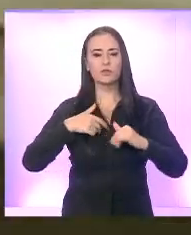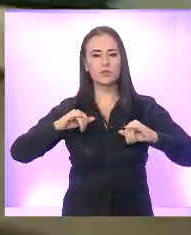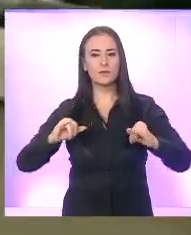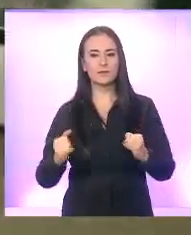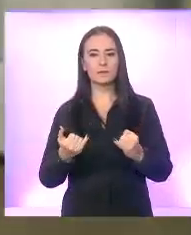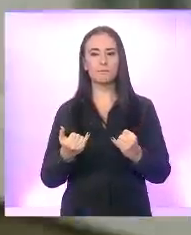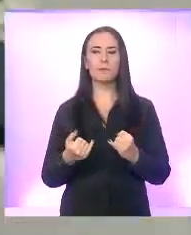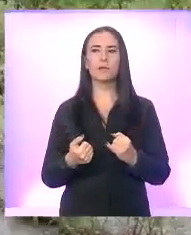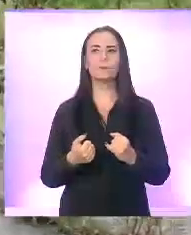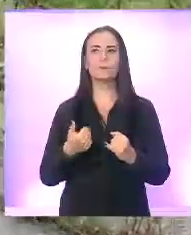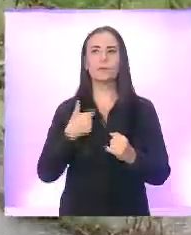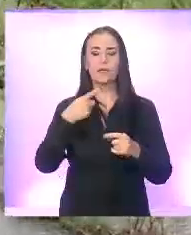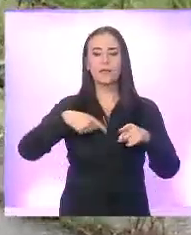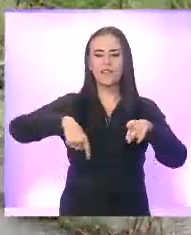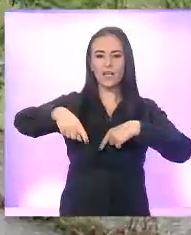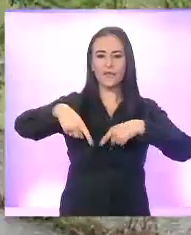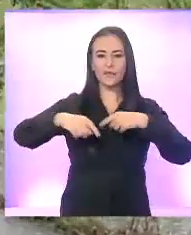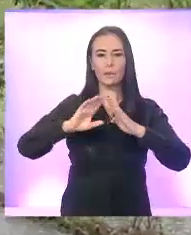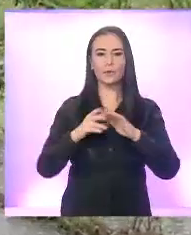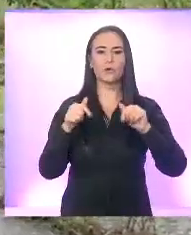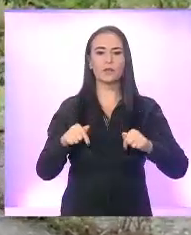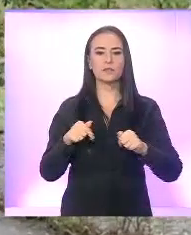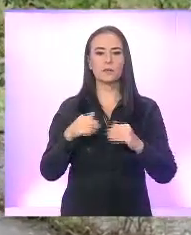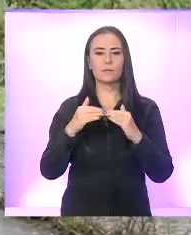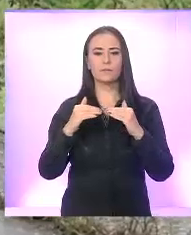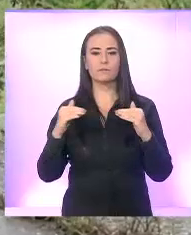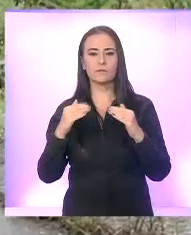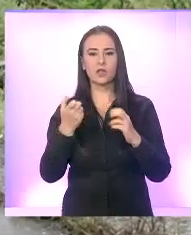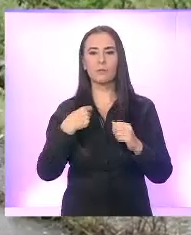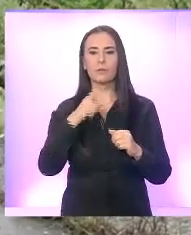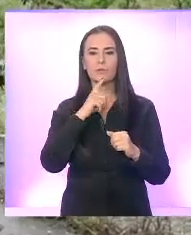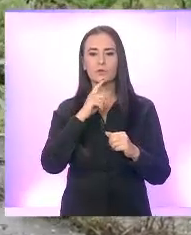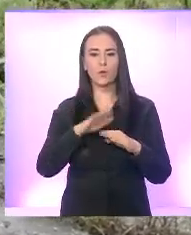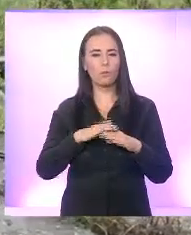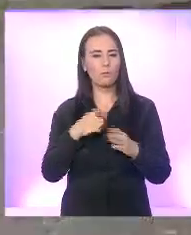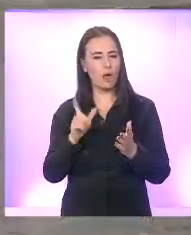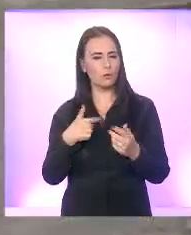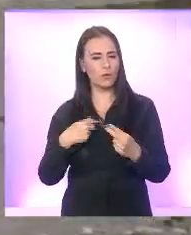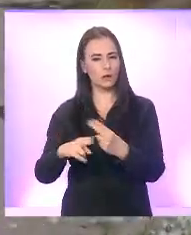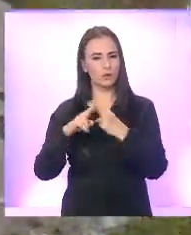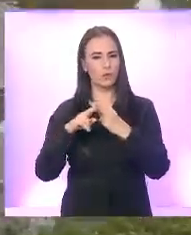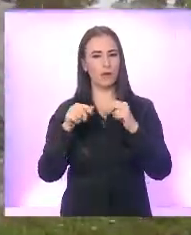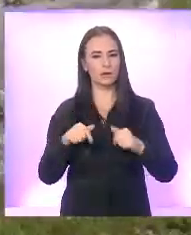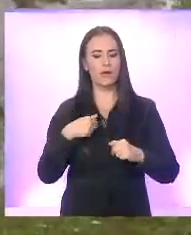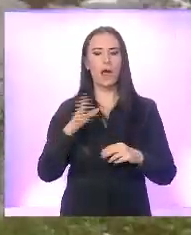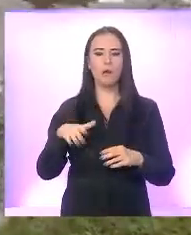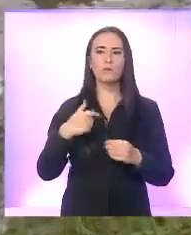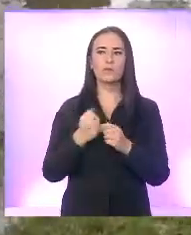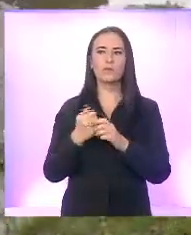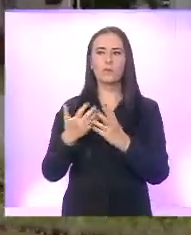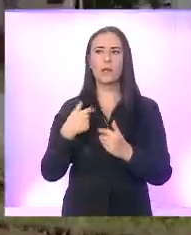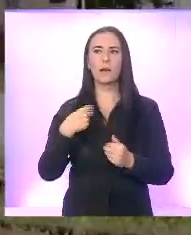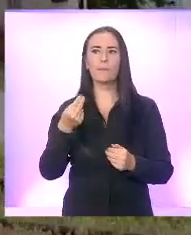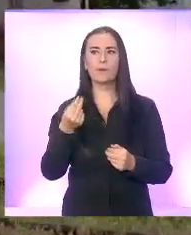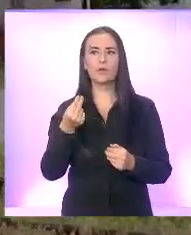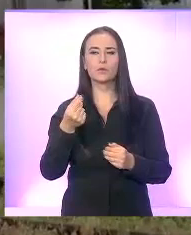nu, în trafic, tocmai pentru că nu există o rețea foarte bine pusă la punct. Cât de mult ar ajuta asta? Ar ajuta o centură